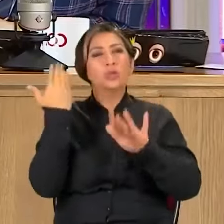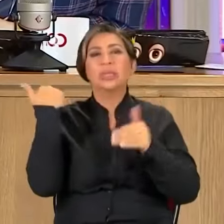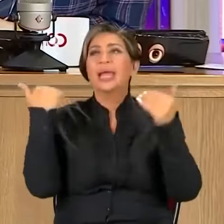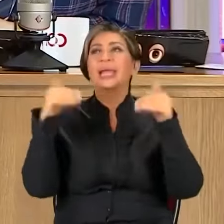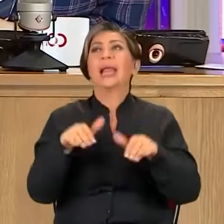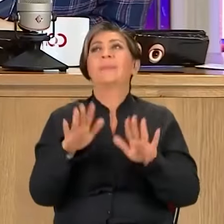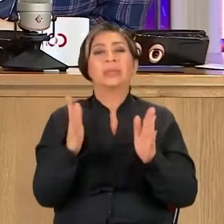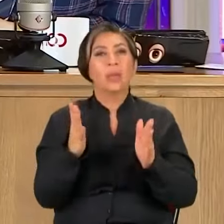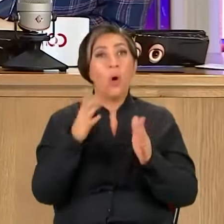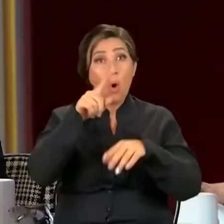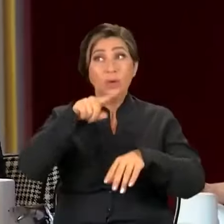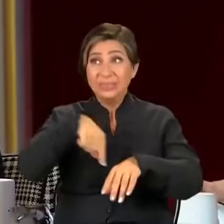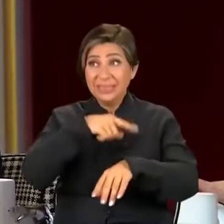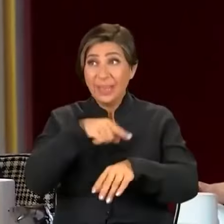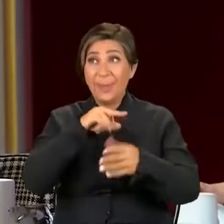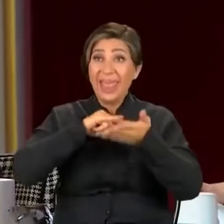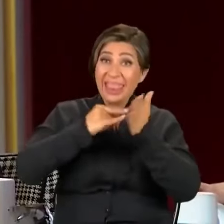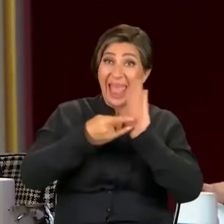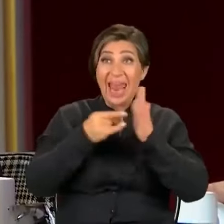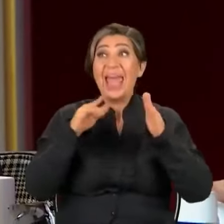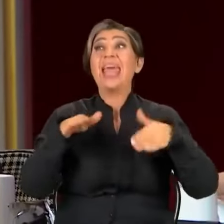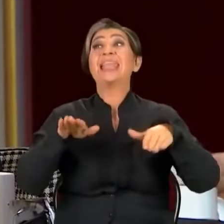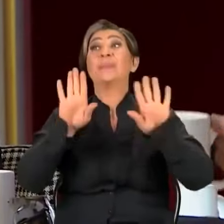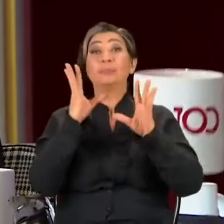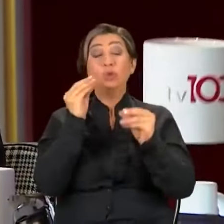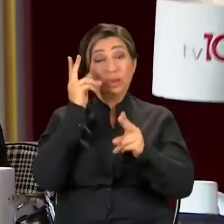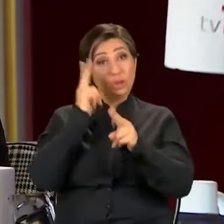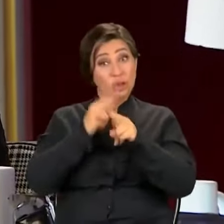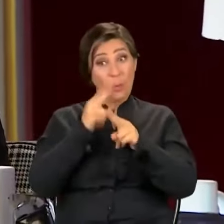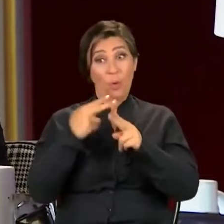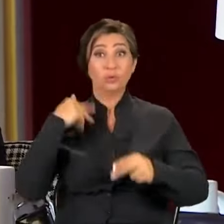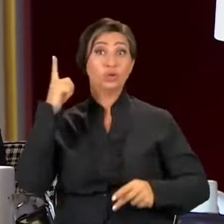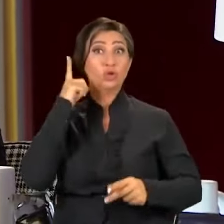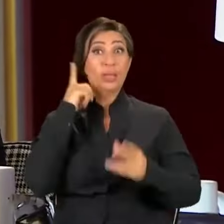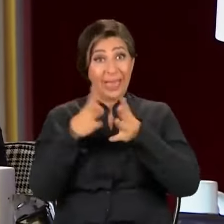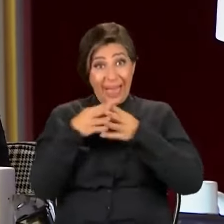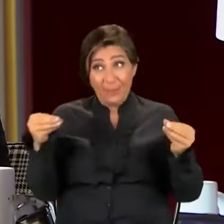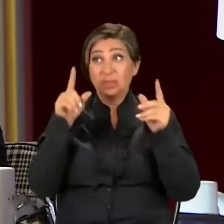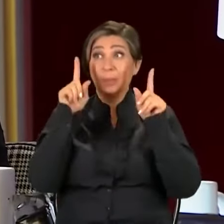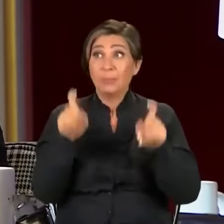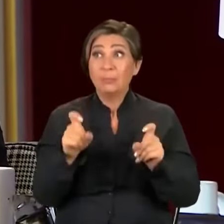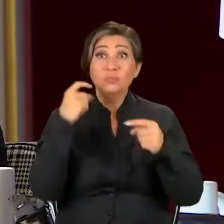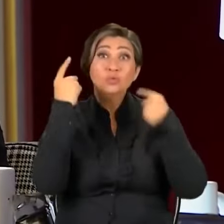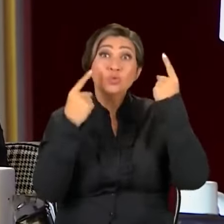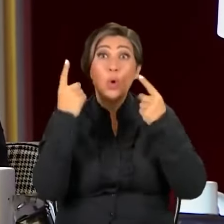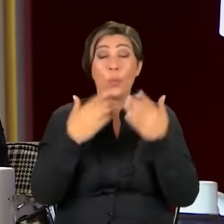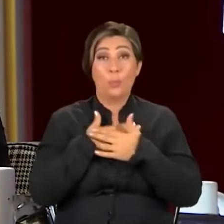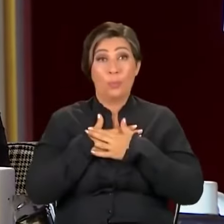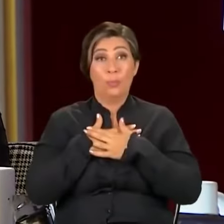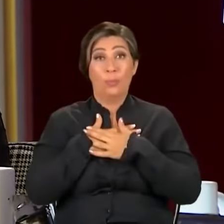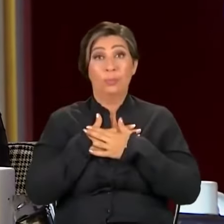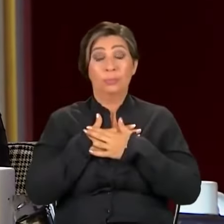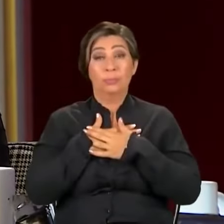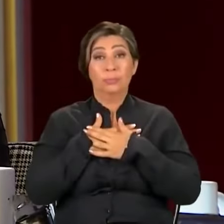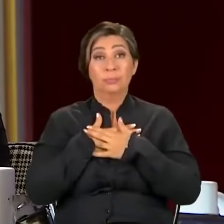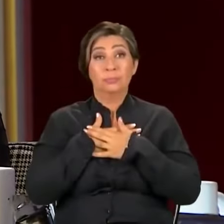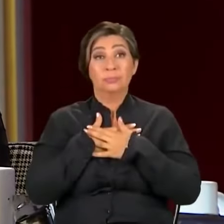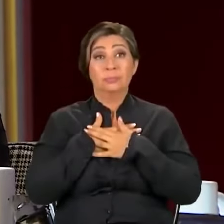gelmedi, ya da o zamanlar bunu idare edemeyip çok çabuk elimdeki şöhreti kaybedecek miyim gibi şeyler düşünüyorum. Doğru,